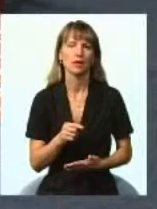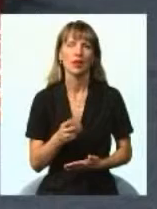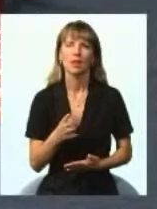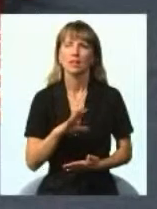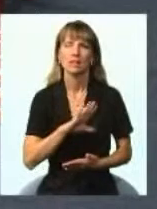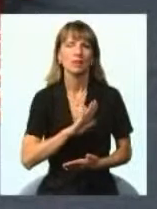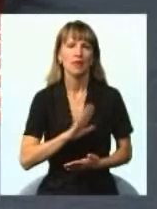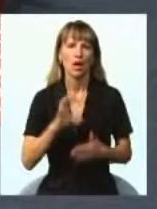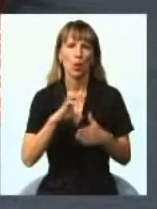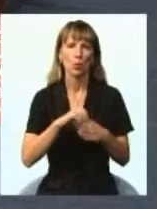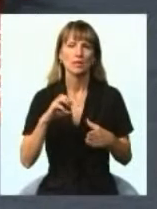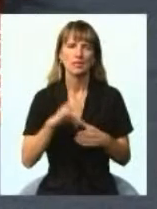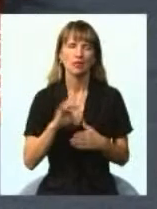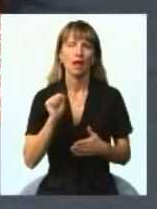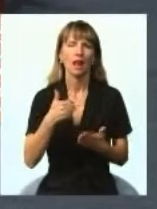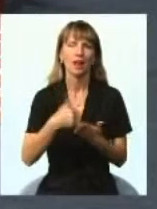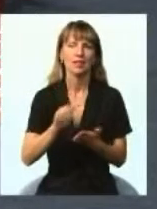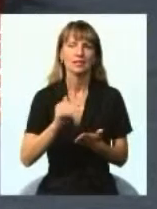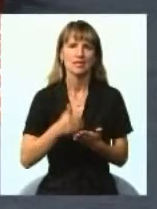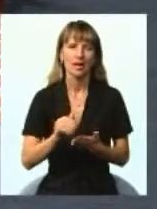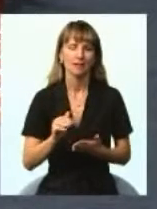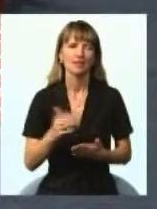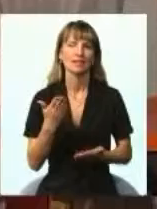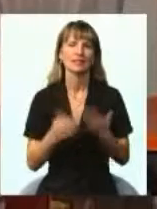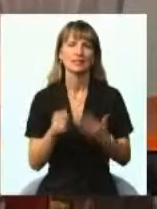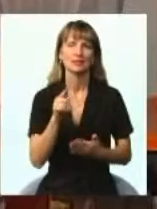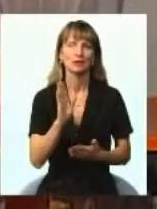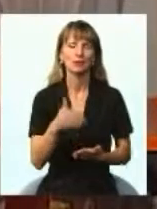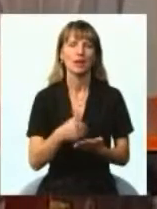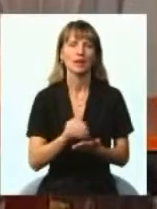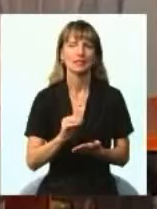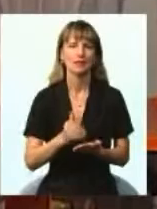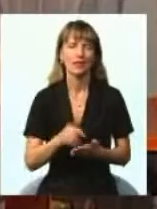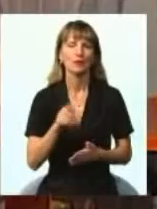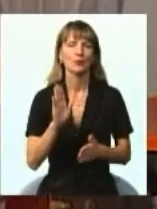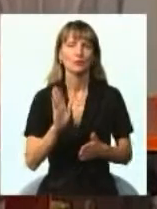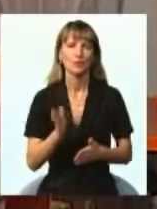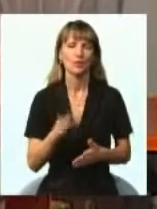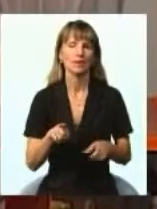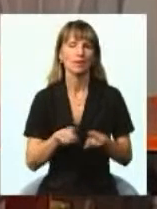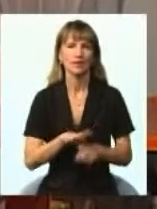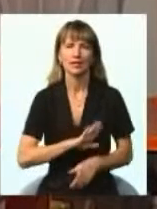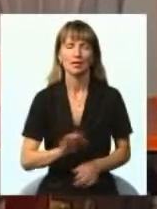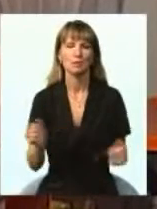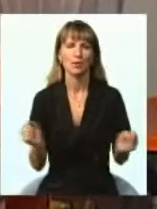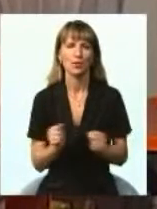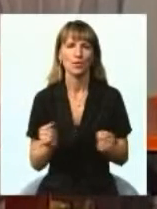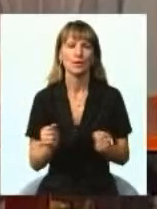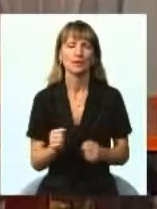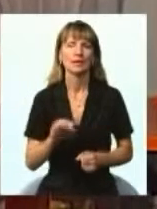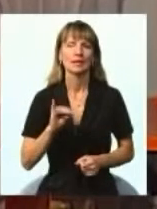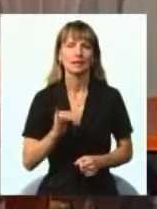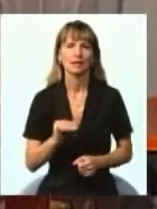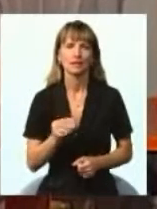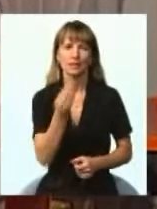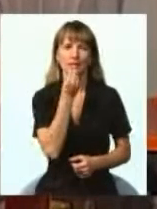лизати. Тому що якщо будеш лизати, то воно буде не таким холодним. І